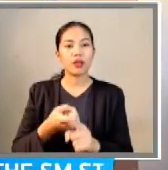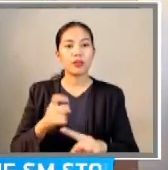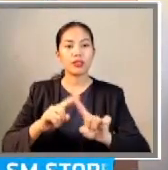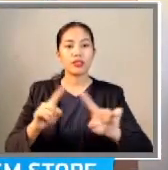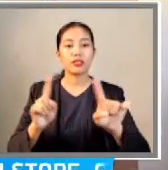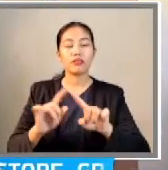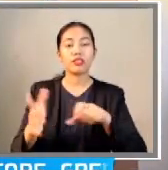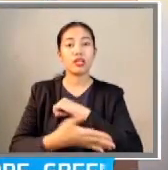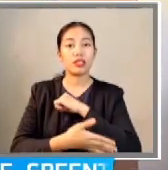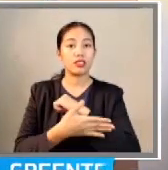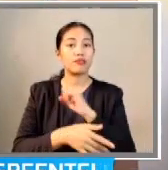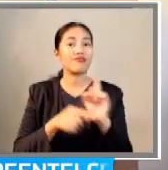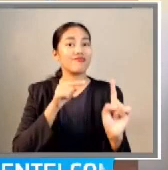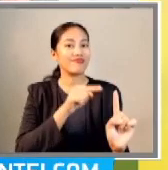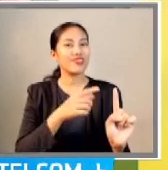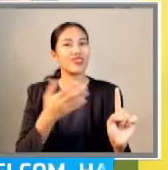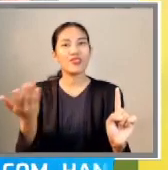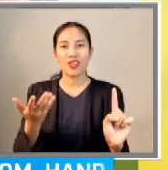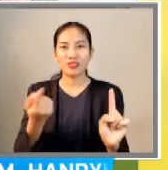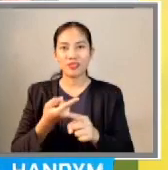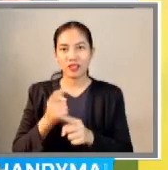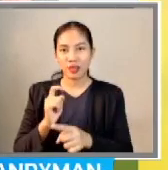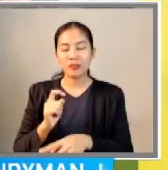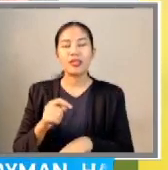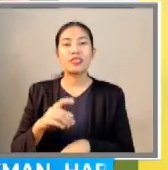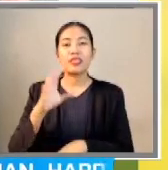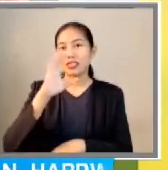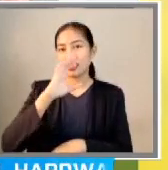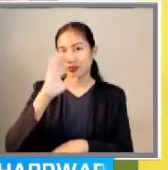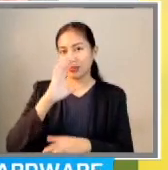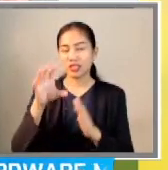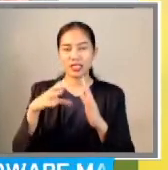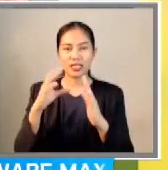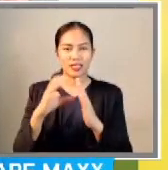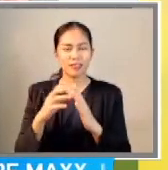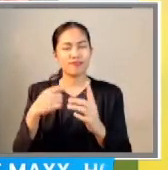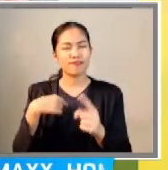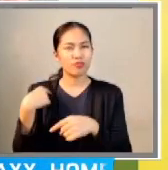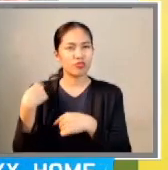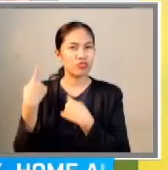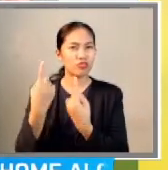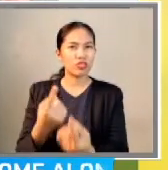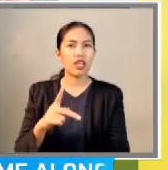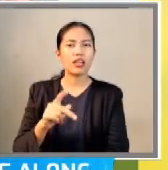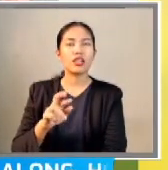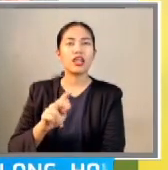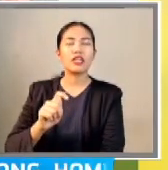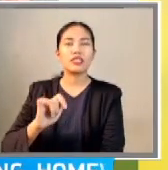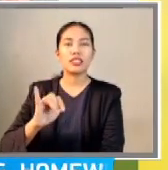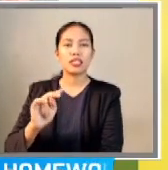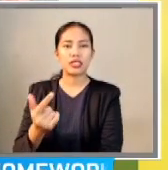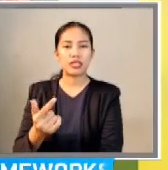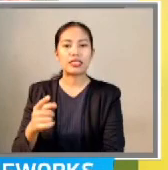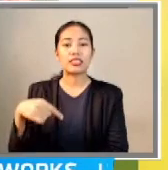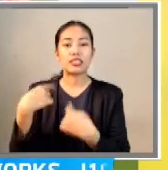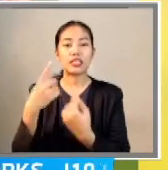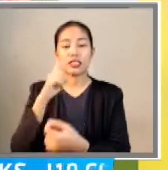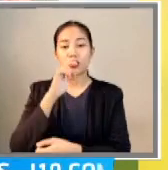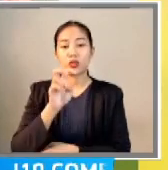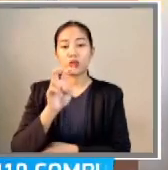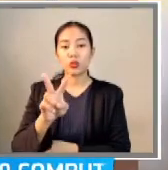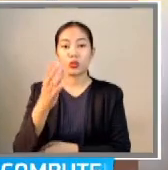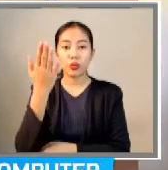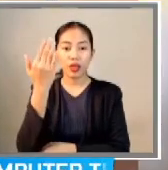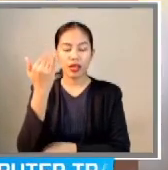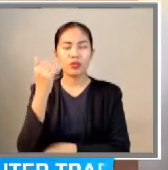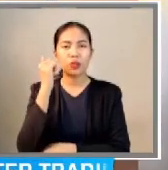natubong Guadalupe, Cebu City, nakahiligan na niya ang karting simula noong 2 gulang pa lang siya dahil palagi siyang